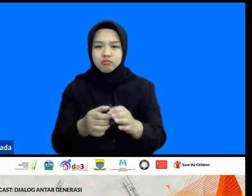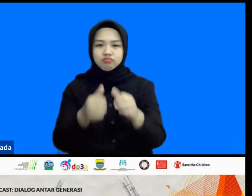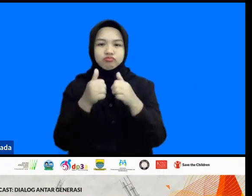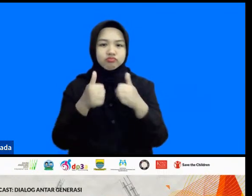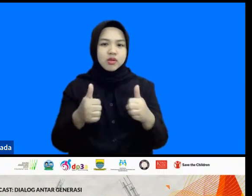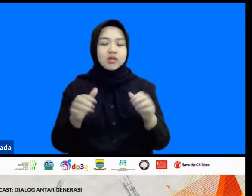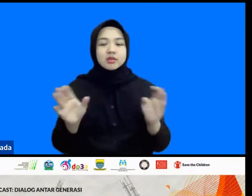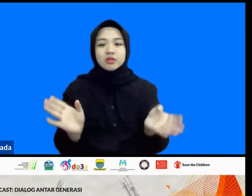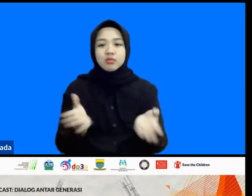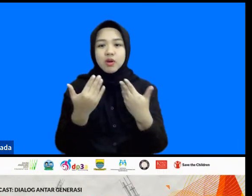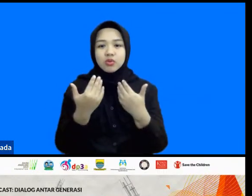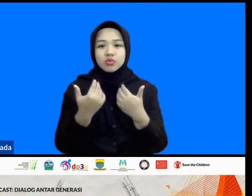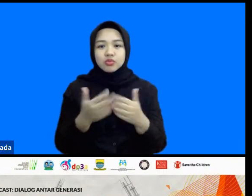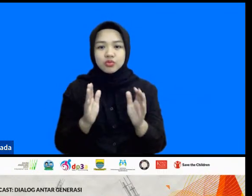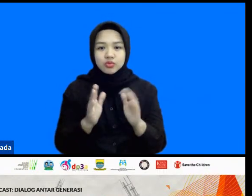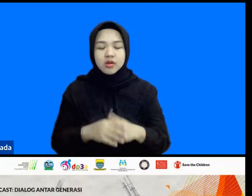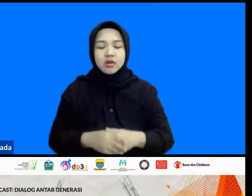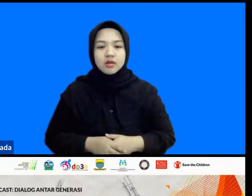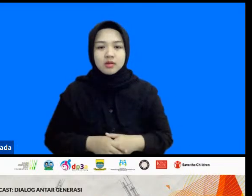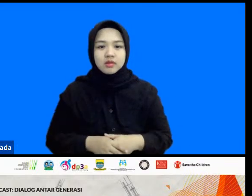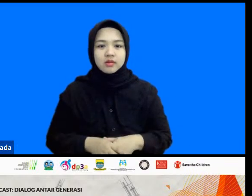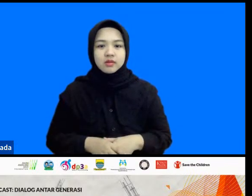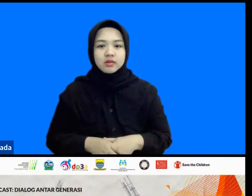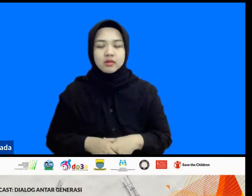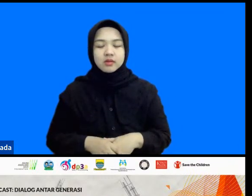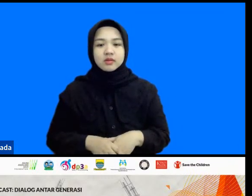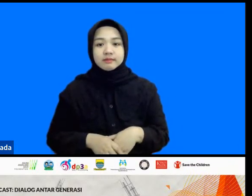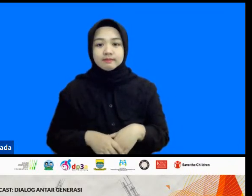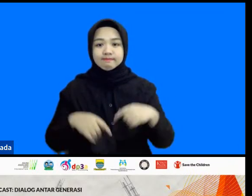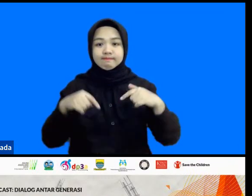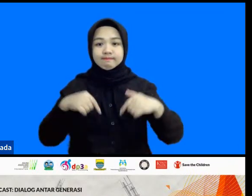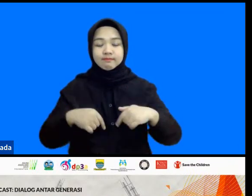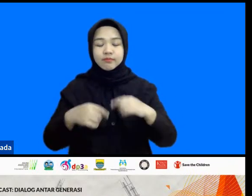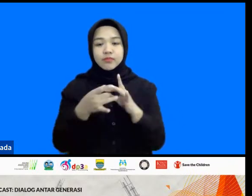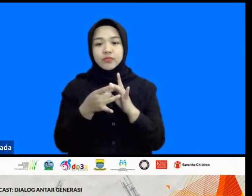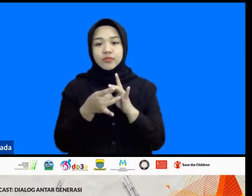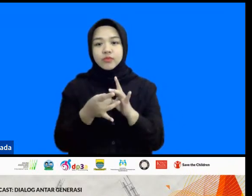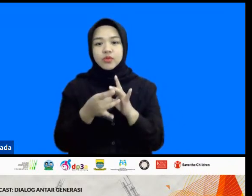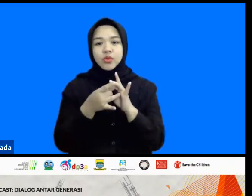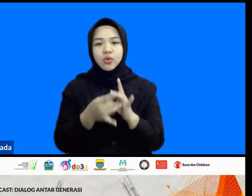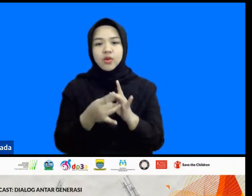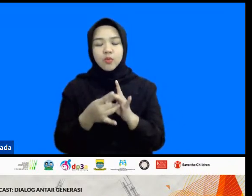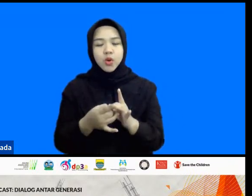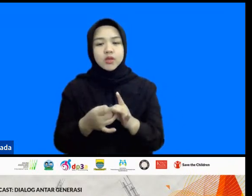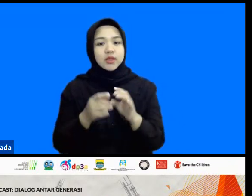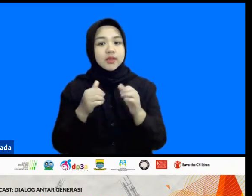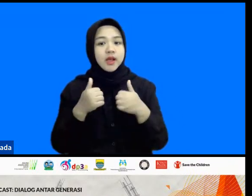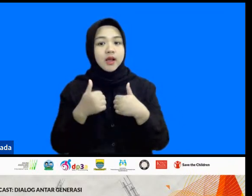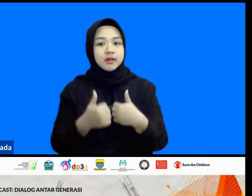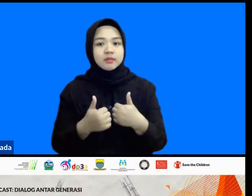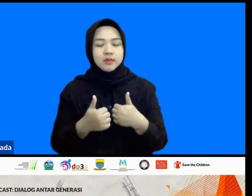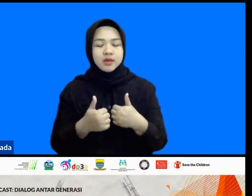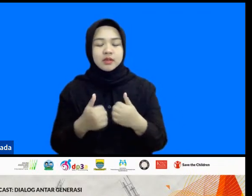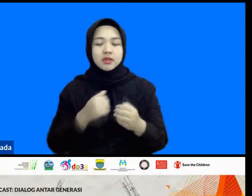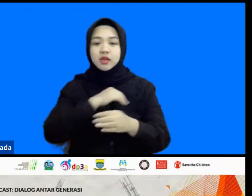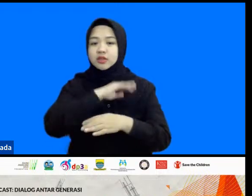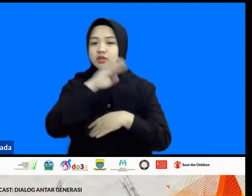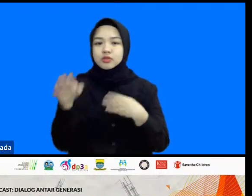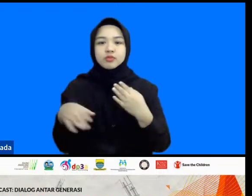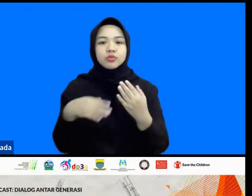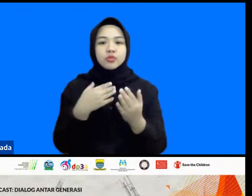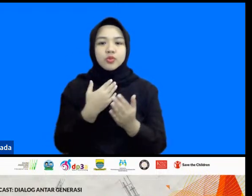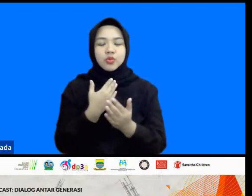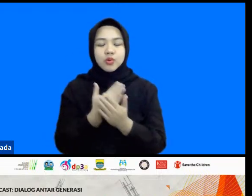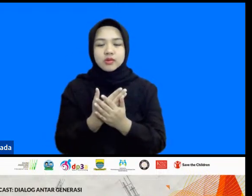sudah terbangun begitu. Jadi menurut Bunda ini kolaborasi yang sangat baik di antara semuanya lah ya,